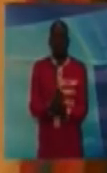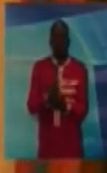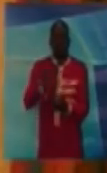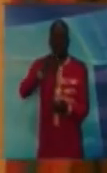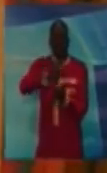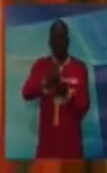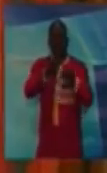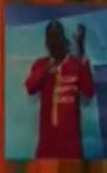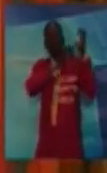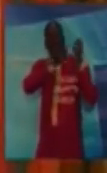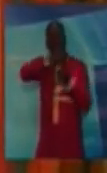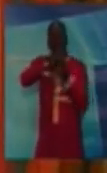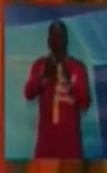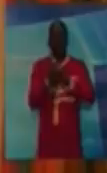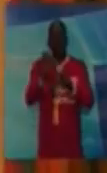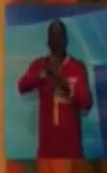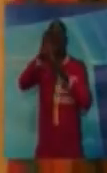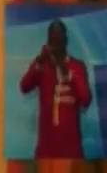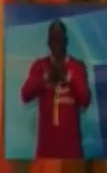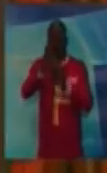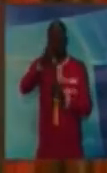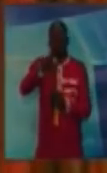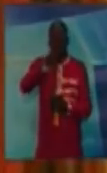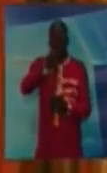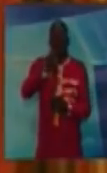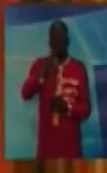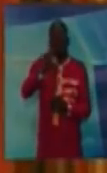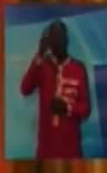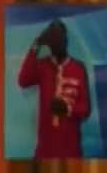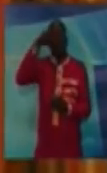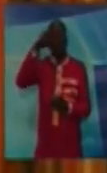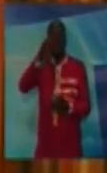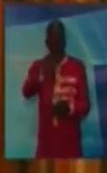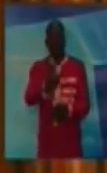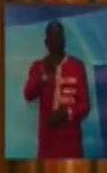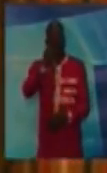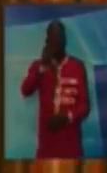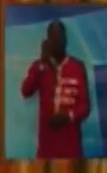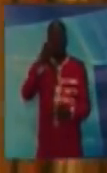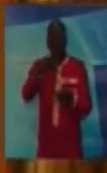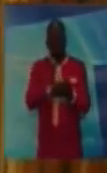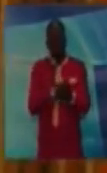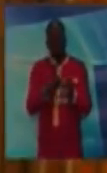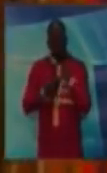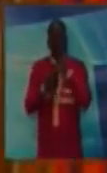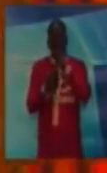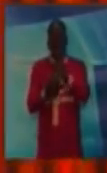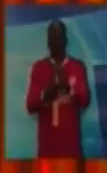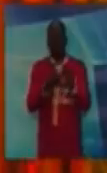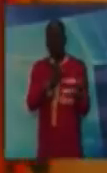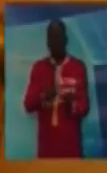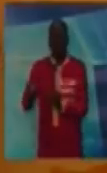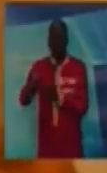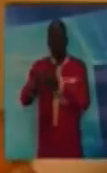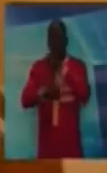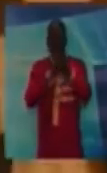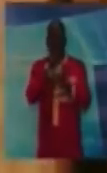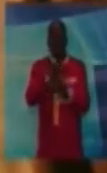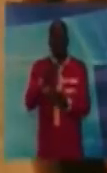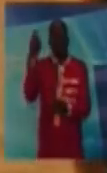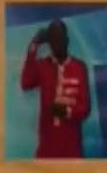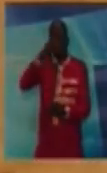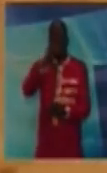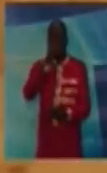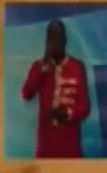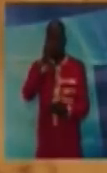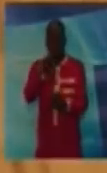Précédemment chargé du changement climatique du PNUD en Guinée-Bissau, Daouda Sow est le nouveau représentant de l'Organisation des Nations Unies pour l'alimentation et